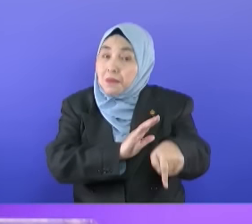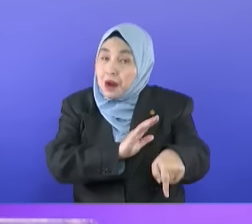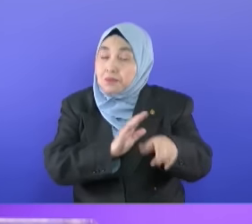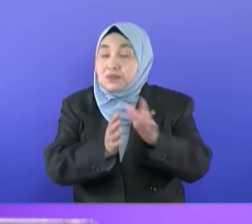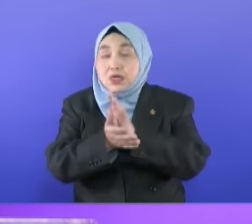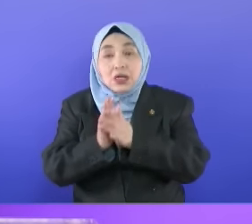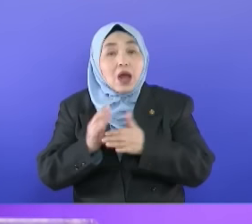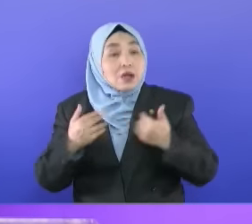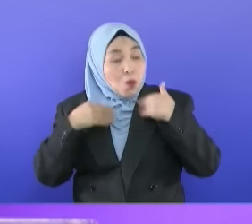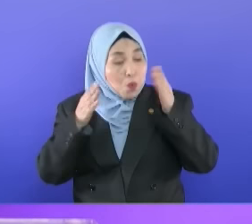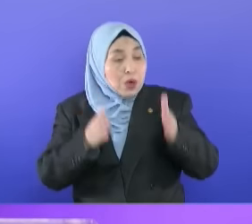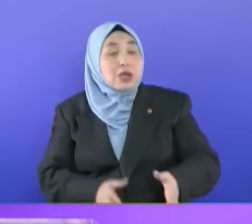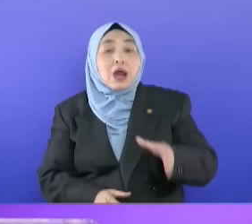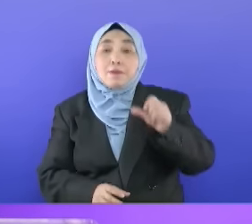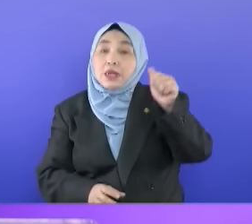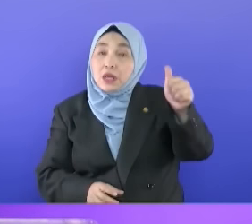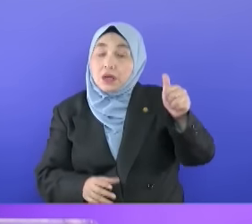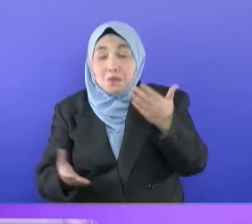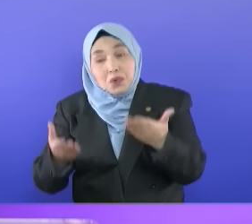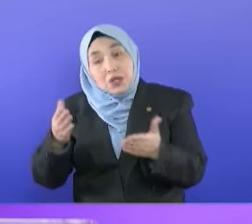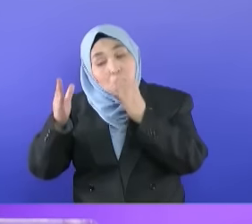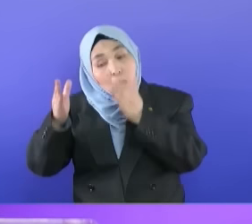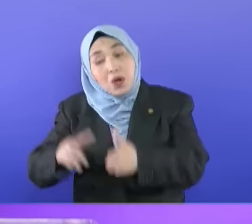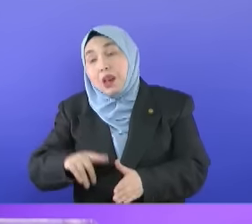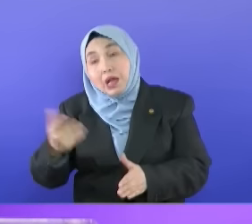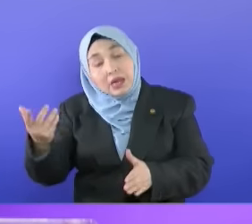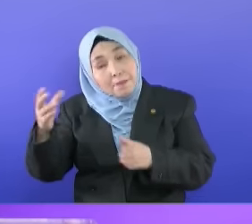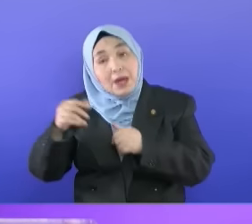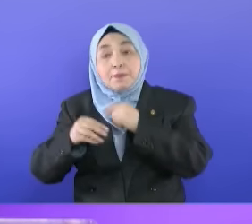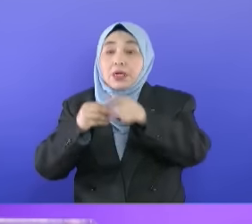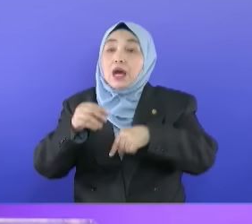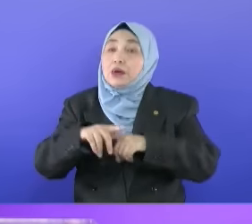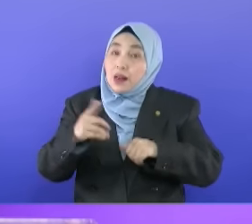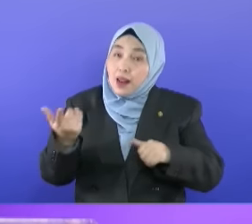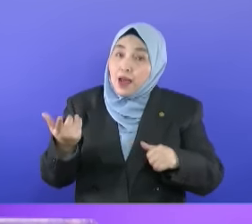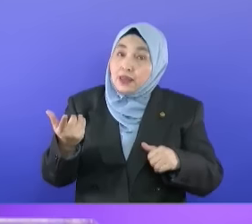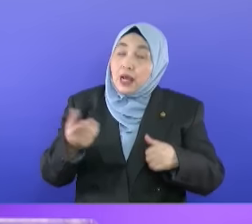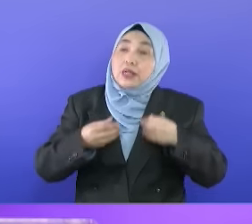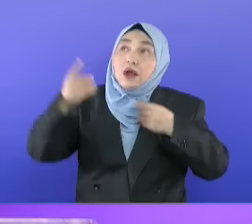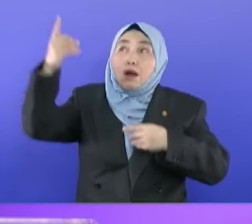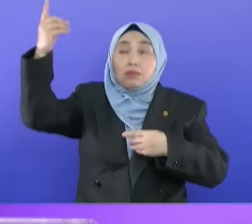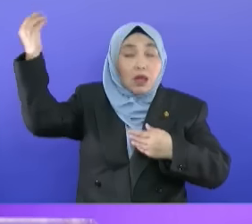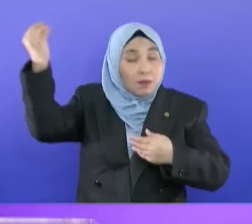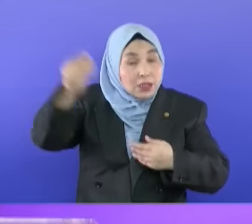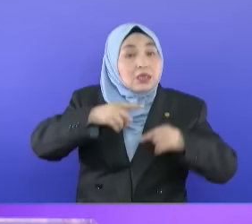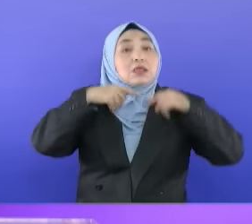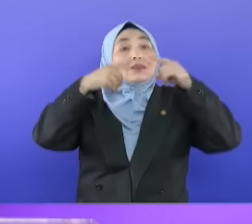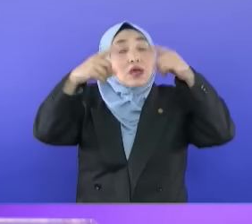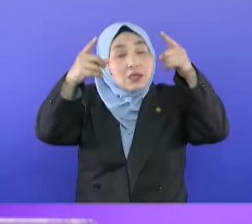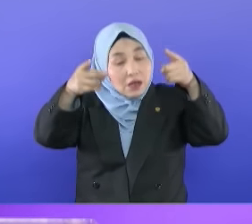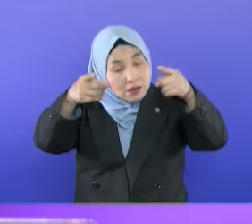ada orang dapat e tetapi orang lain mungkin dapat perkara lain yang diberikan kejayaan oleh Allah subhanahu wa taala